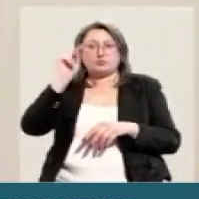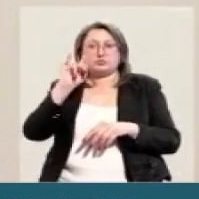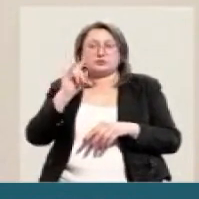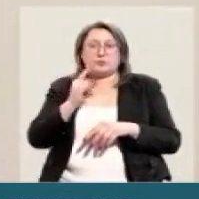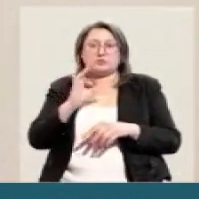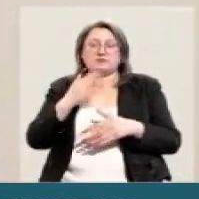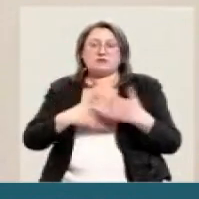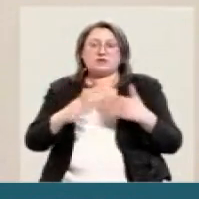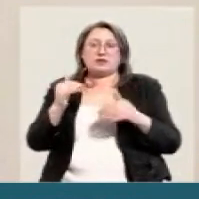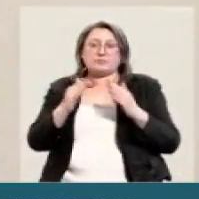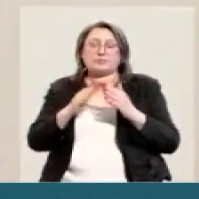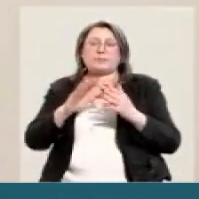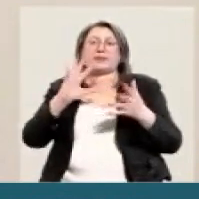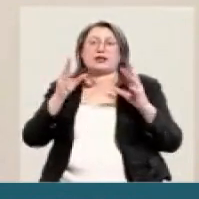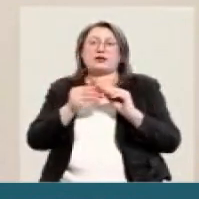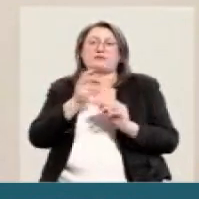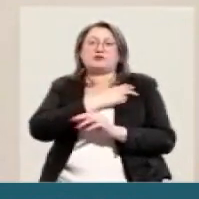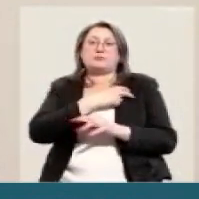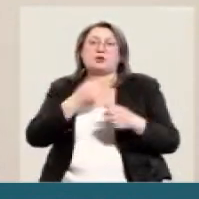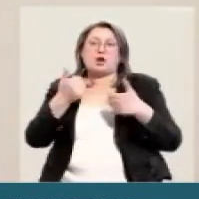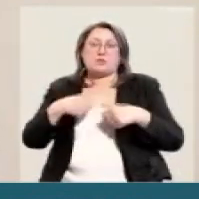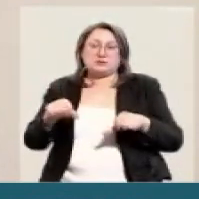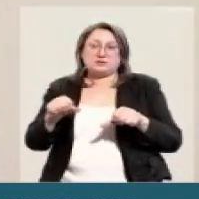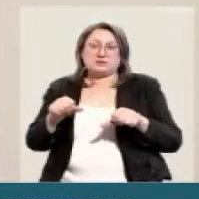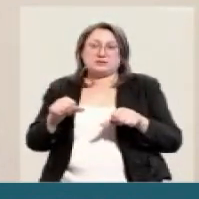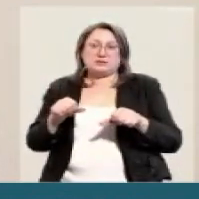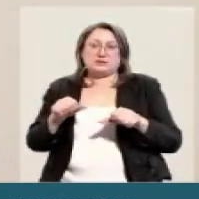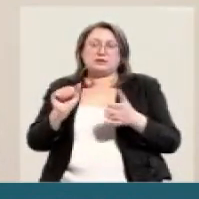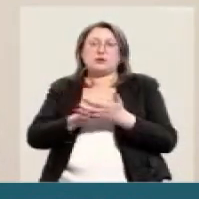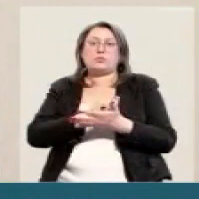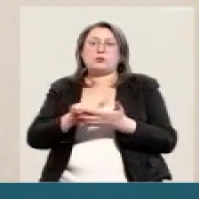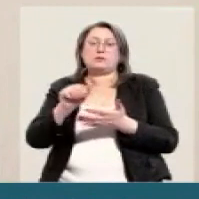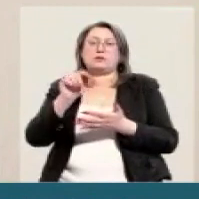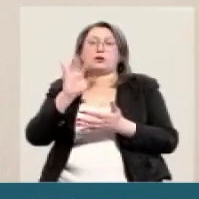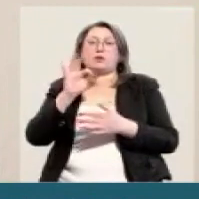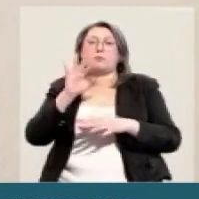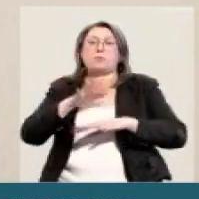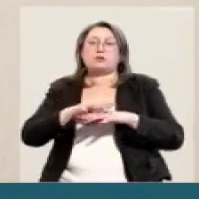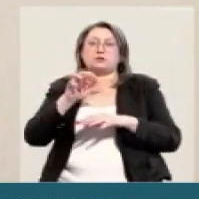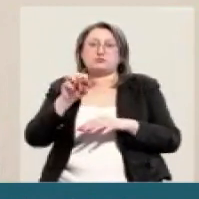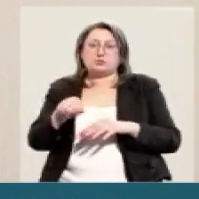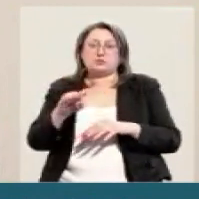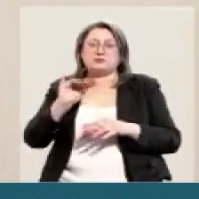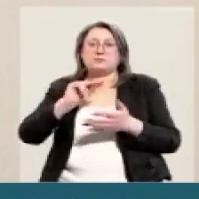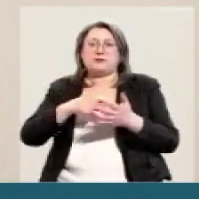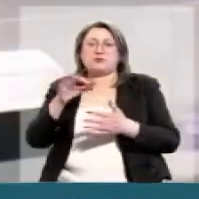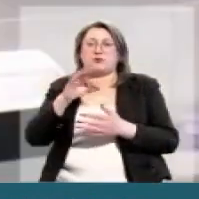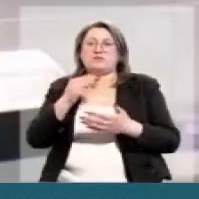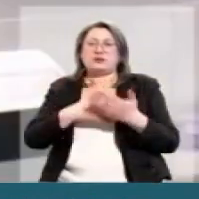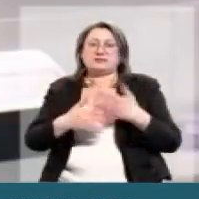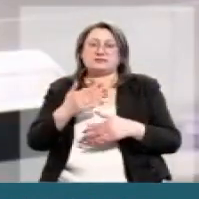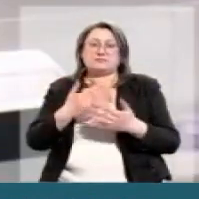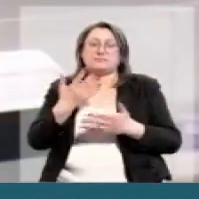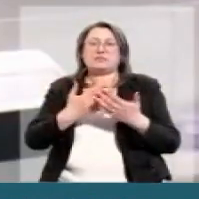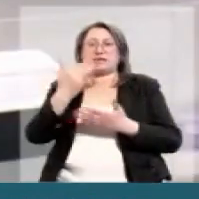с инвалидностью на дому, заключение врачебно-консультативной комиссии, документ о номере банковского счета и справку об инвалидности.